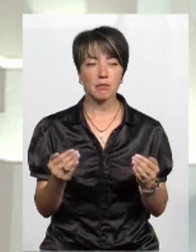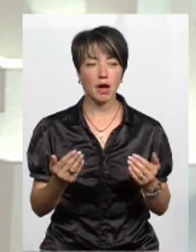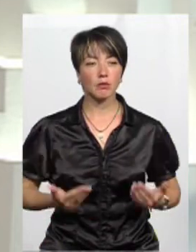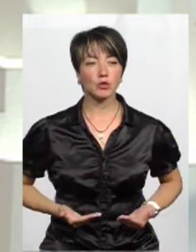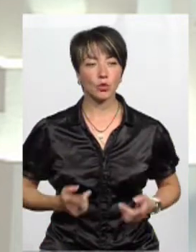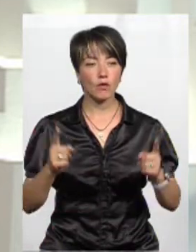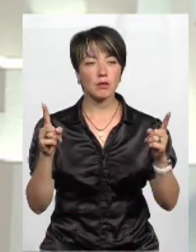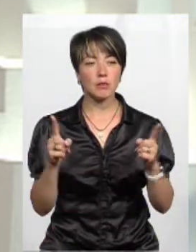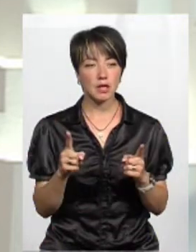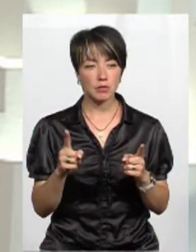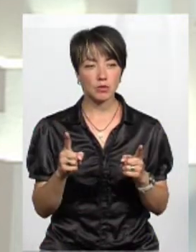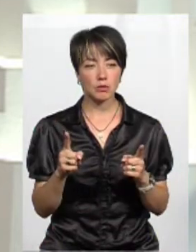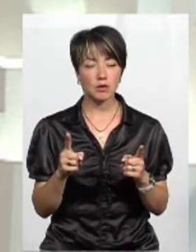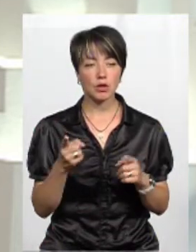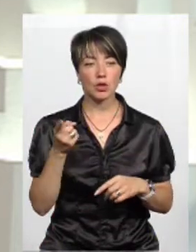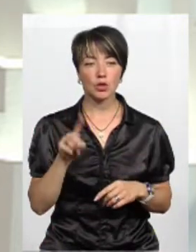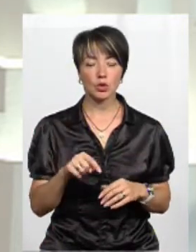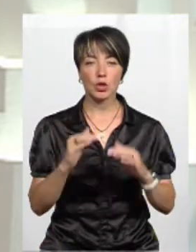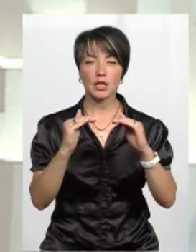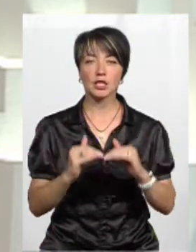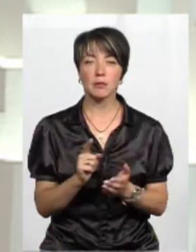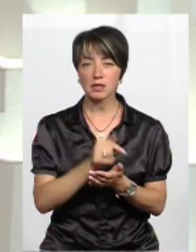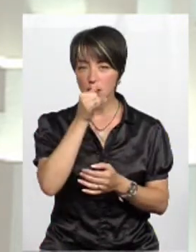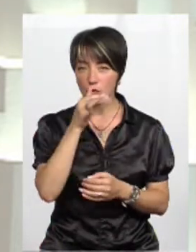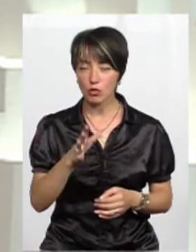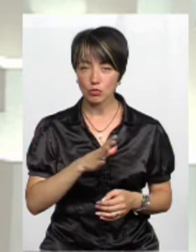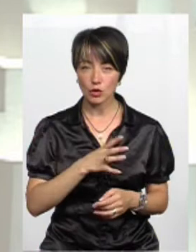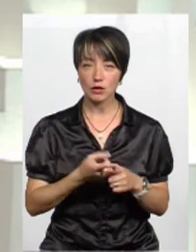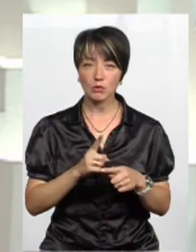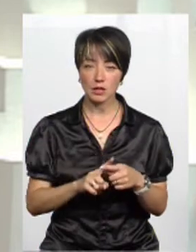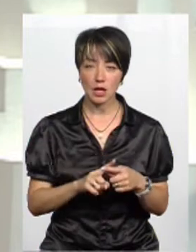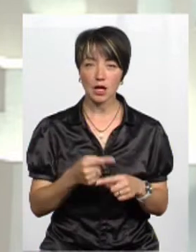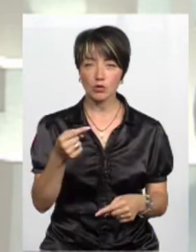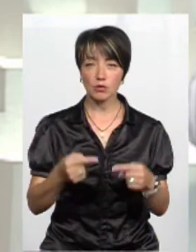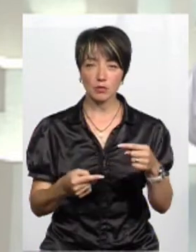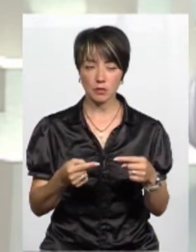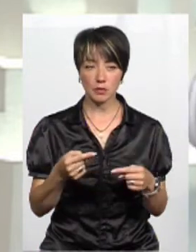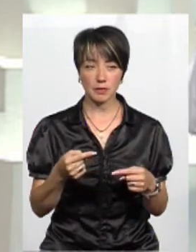мінімальний прожитковий мінімум, то нижче пенсія не може бути. Тому це